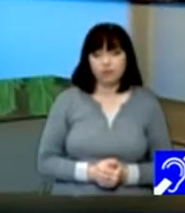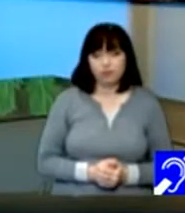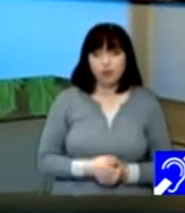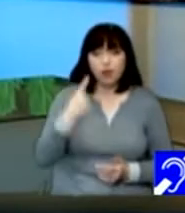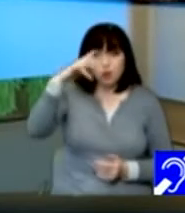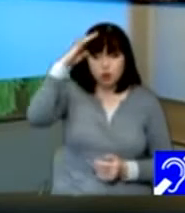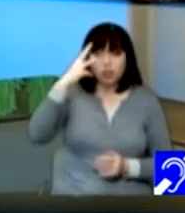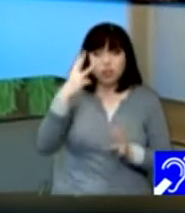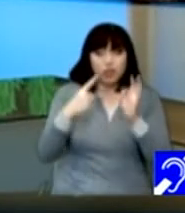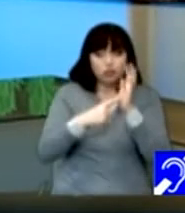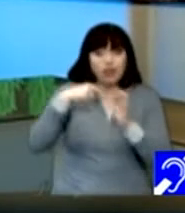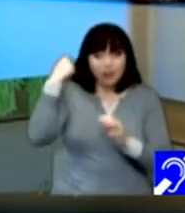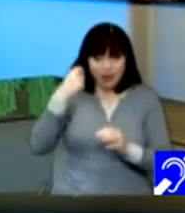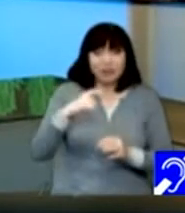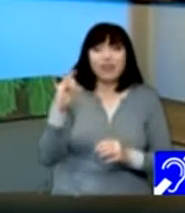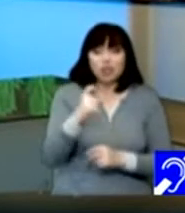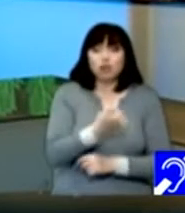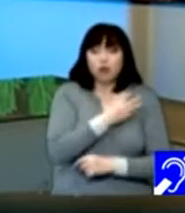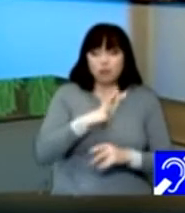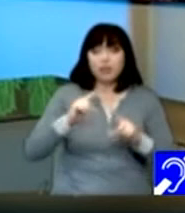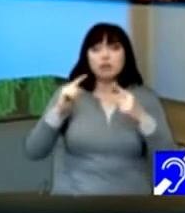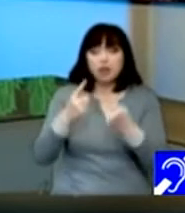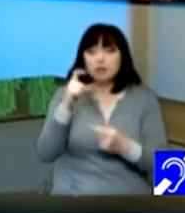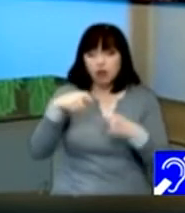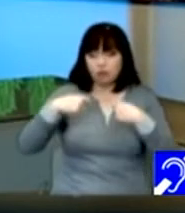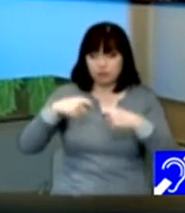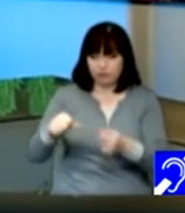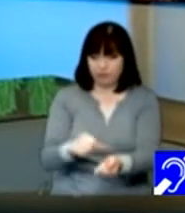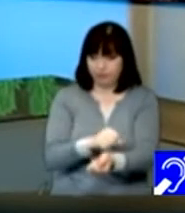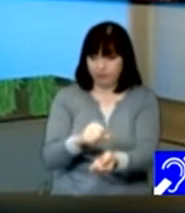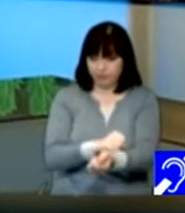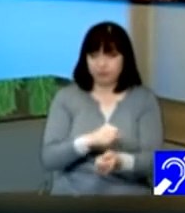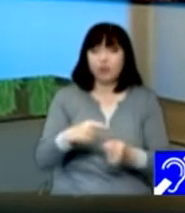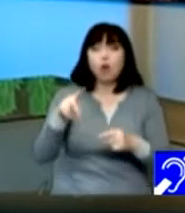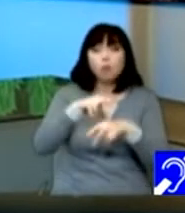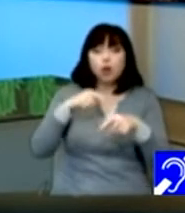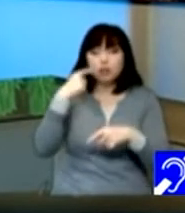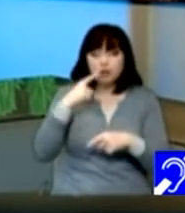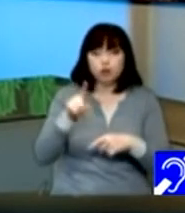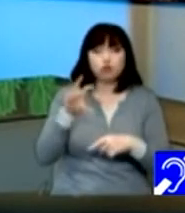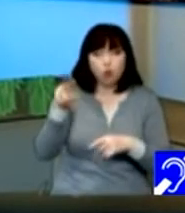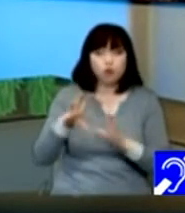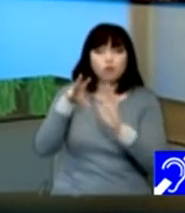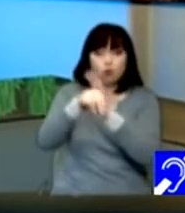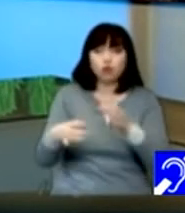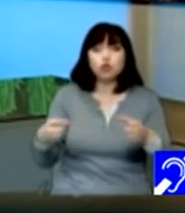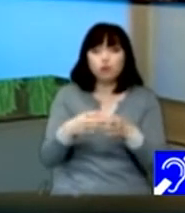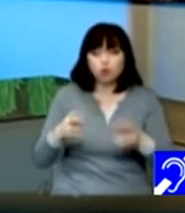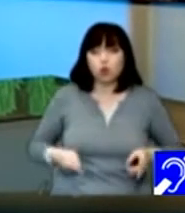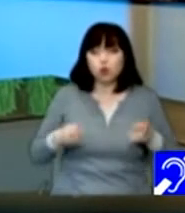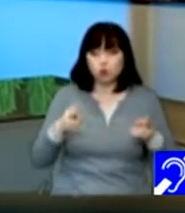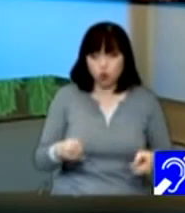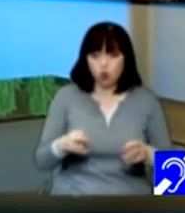Un bărbat de 36 de ani din Orhei a fost reținut pentru trafic de droguri. Potrivit poliției, acesta face parte dintr-un grup